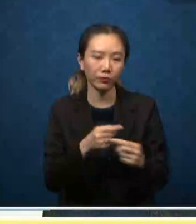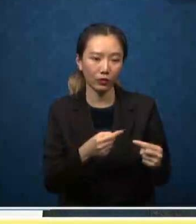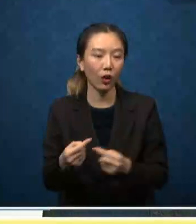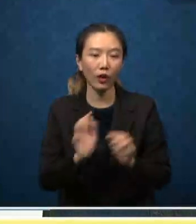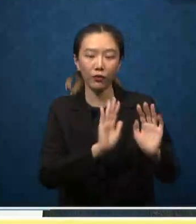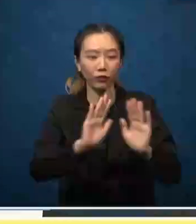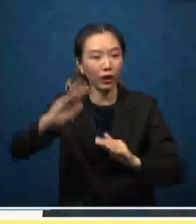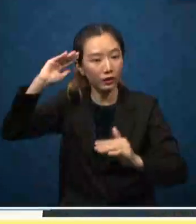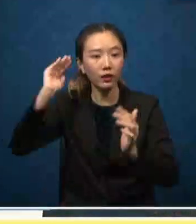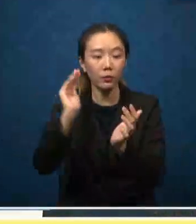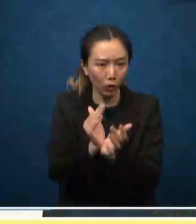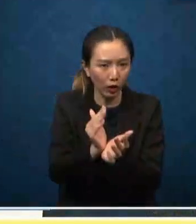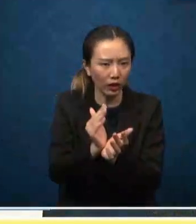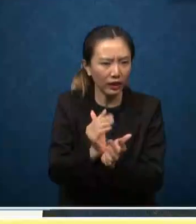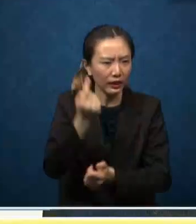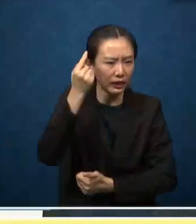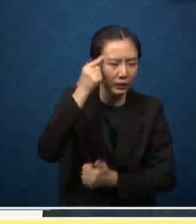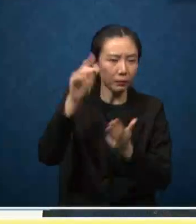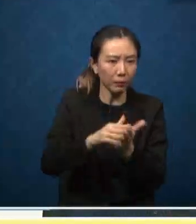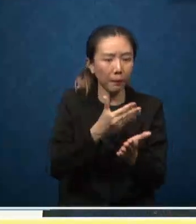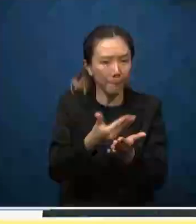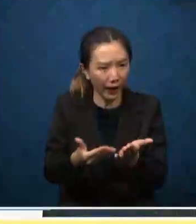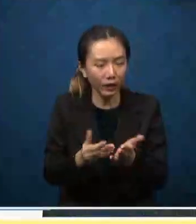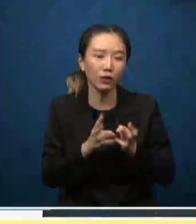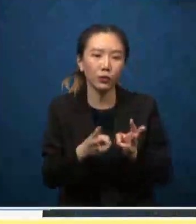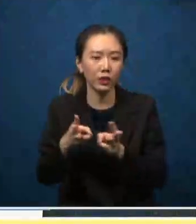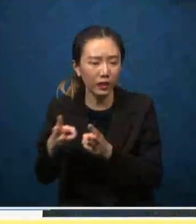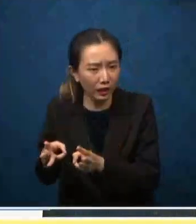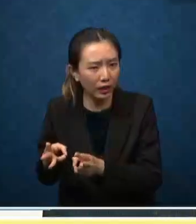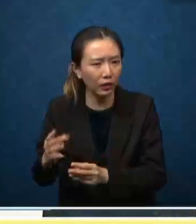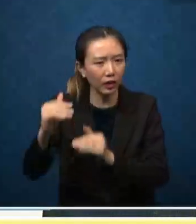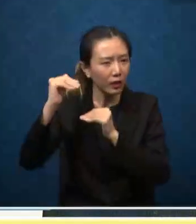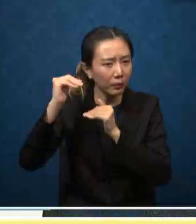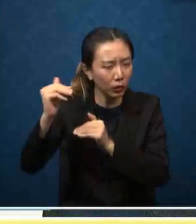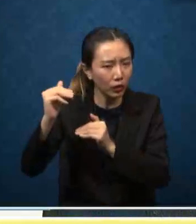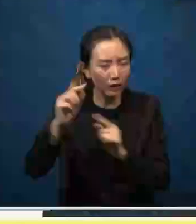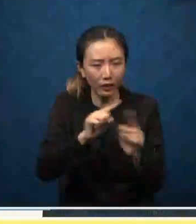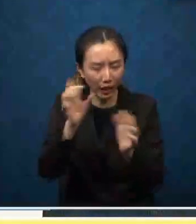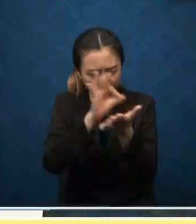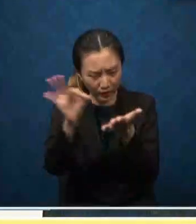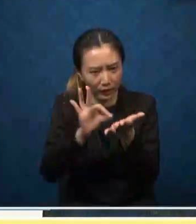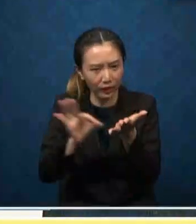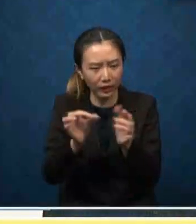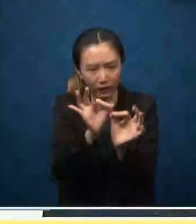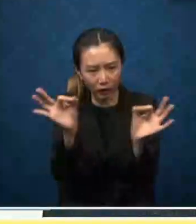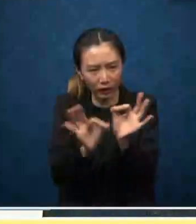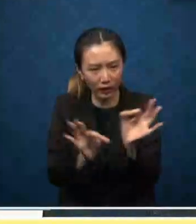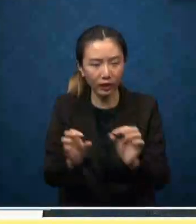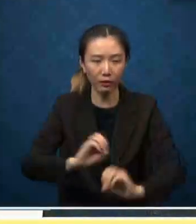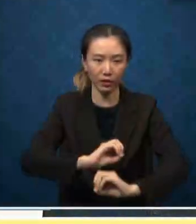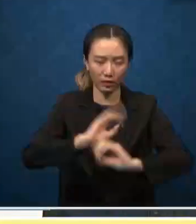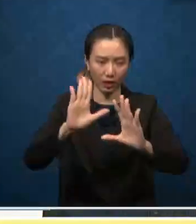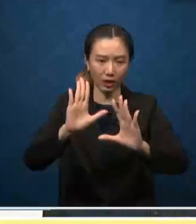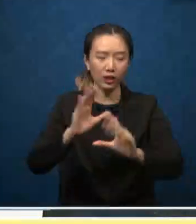นะไปวางกรอบให้ชัดเจนทั้งวิธีการปฏิบัติทั้งเรื่องของการตีความทั้งเรื่องอะไรเขียนให้มันชัดเจนมันจะได้นำไ